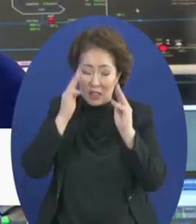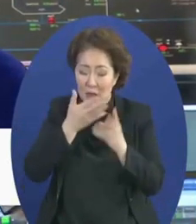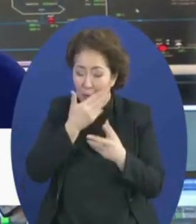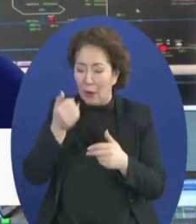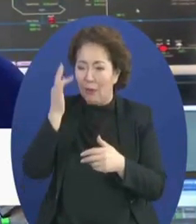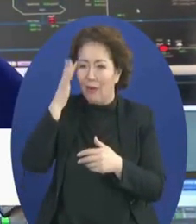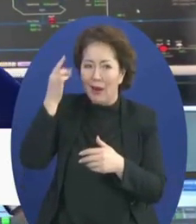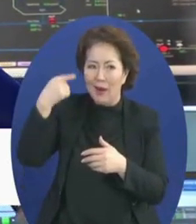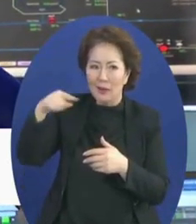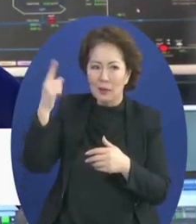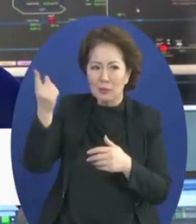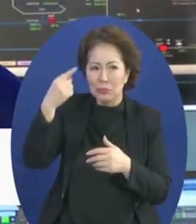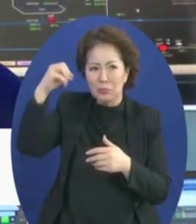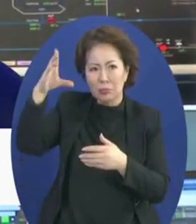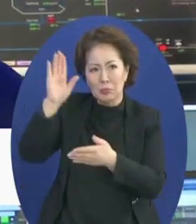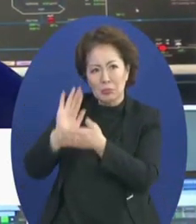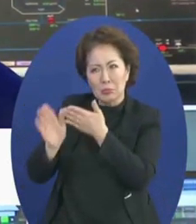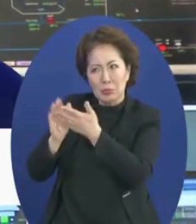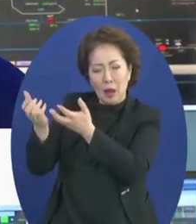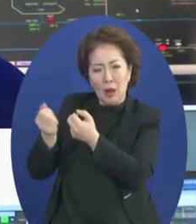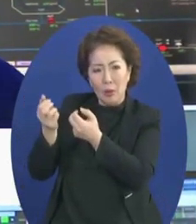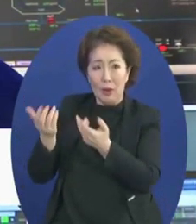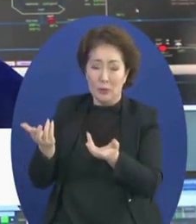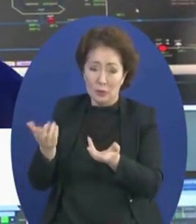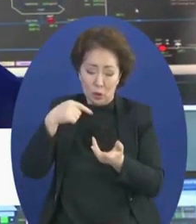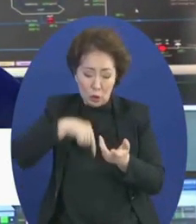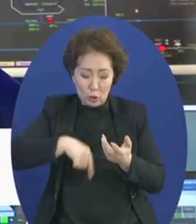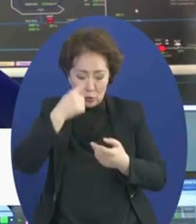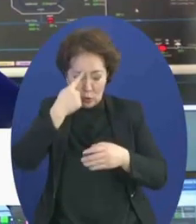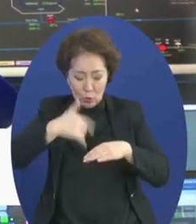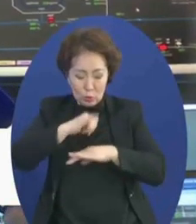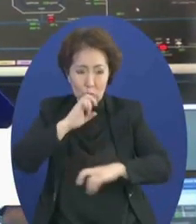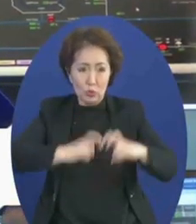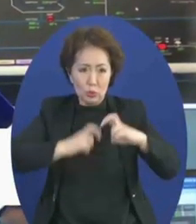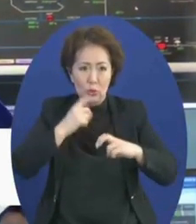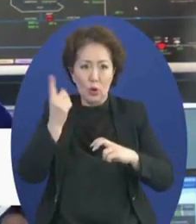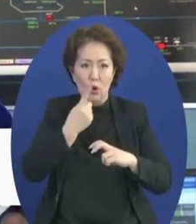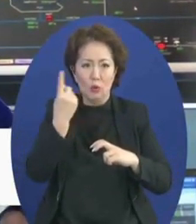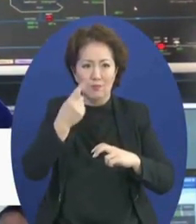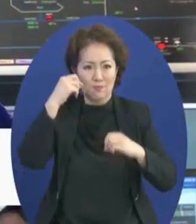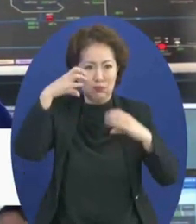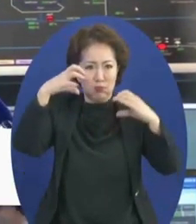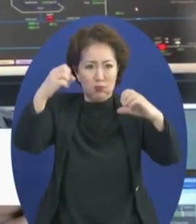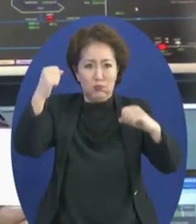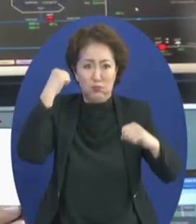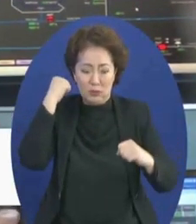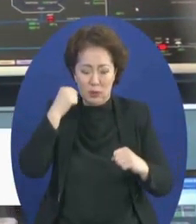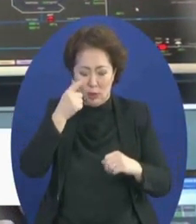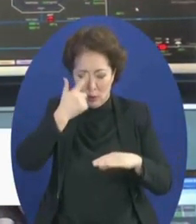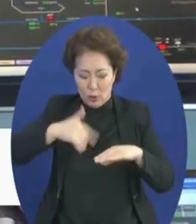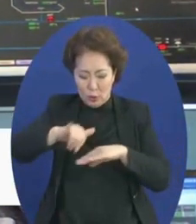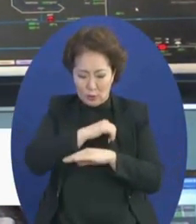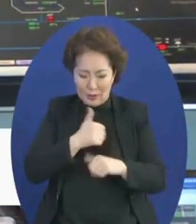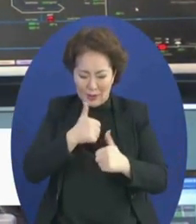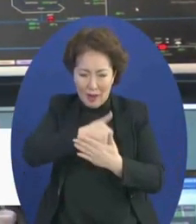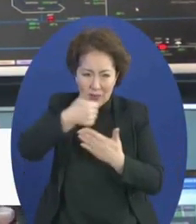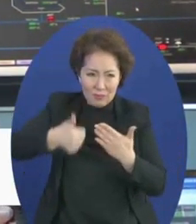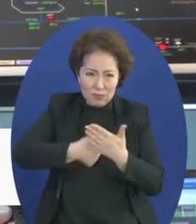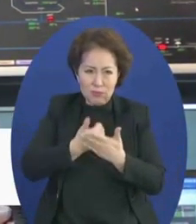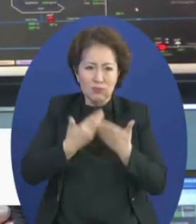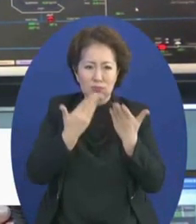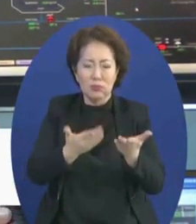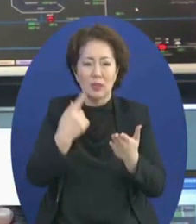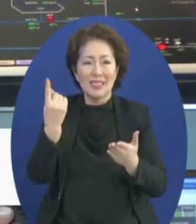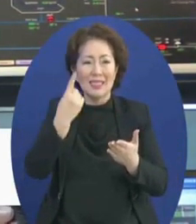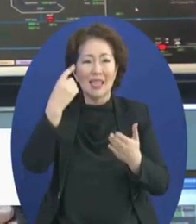гаднаас нэг өсөндөө эрчим хүчээ байнгын гаднаас авна гэсэн үг хэвчтэй. Тийм учраас дотоодынхаа эрчим хүчээр эх орноо одоо сайн хангах хэрэгтэй. Ингэж яаж улс